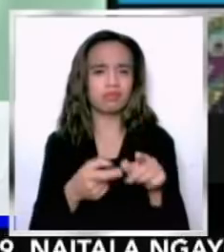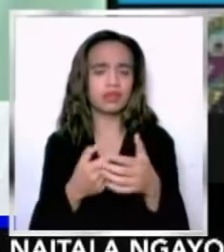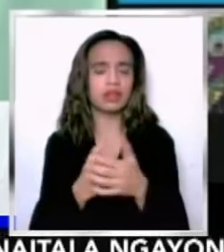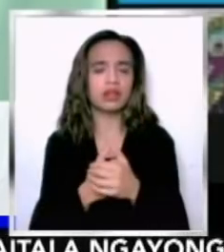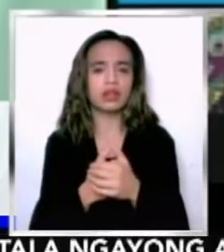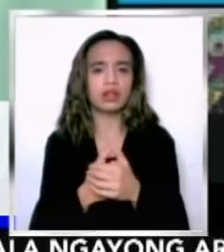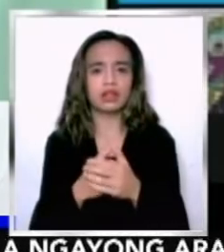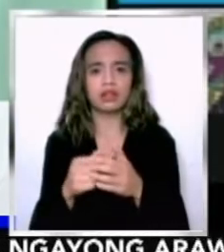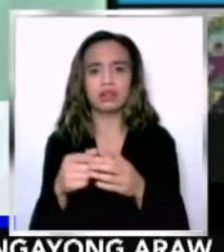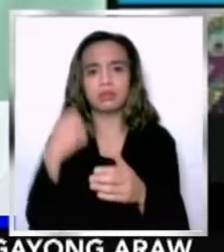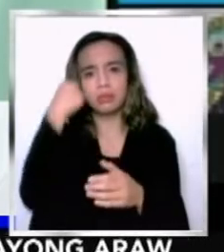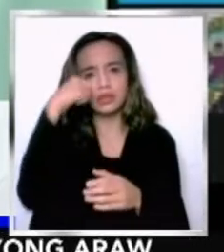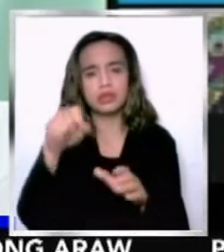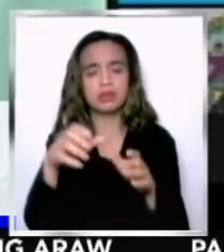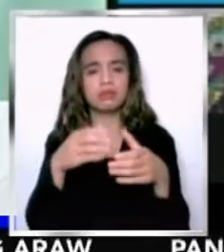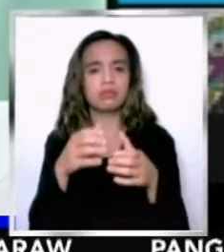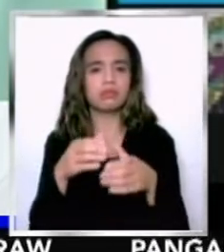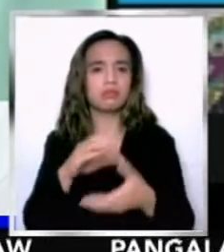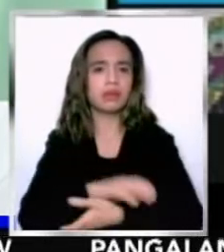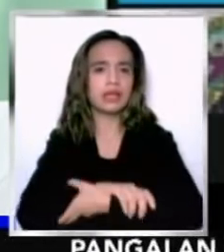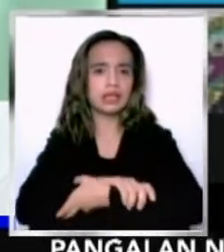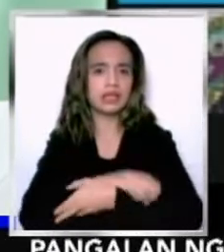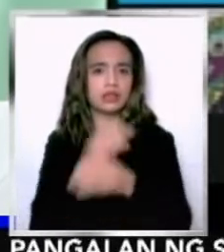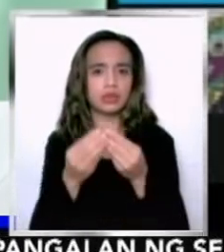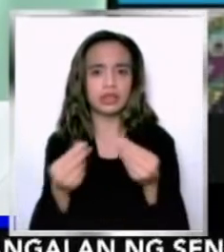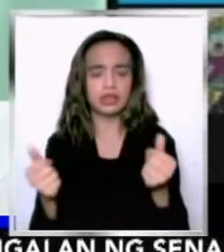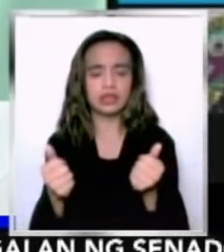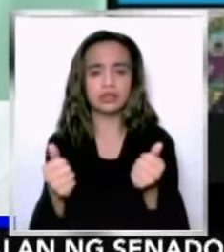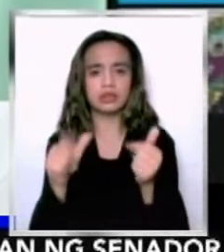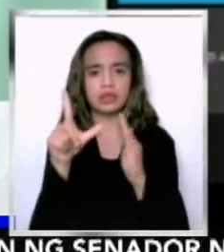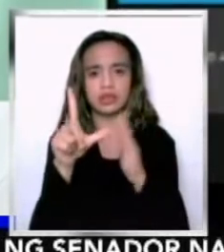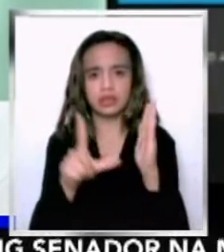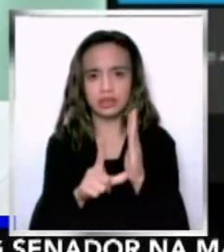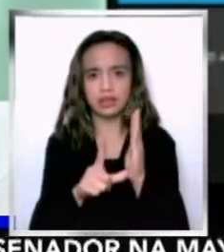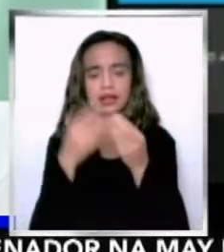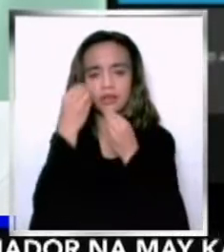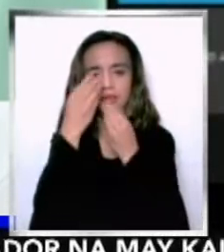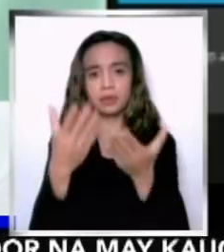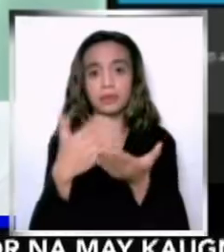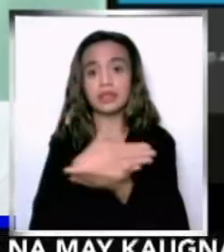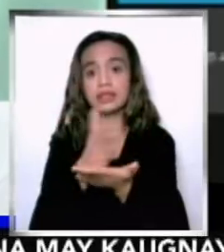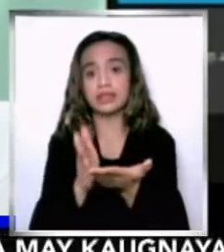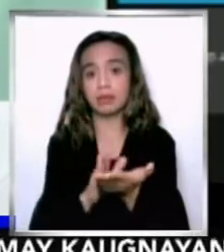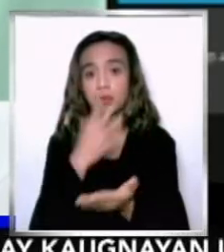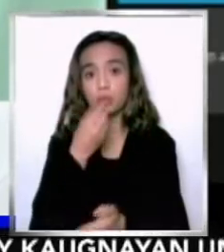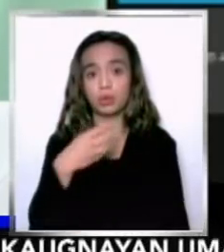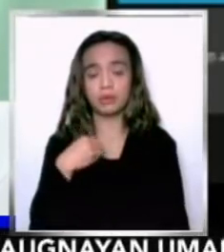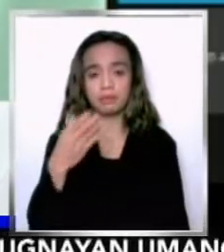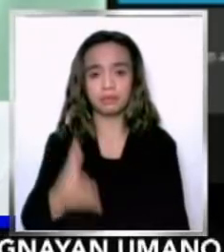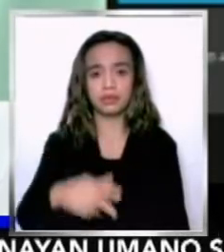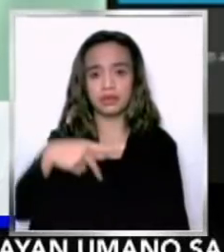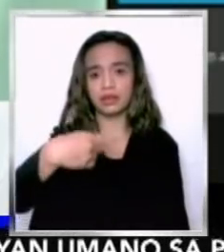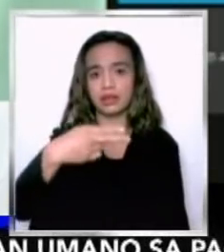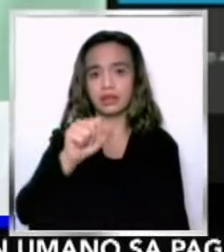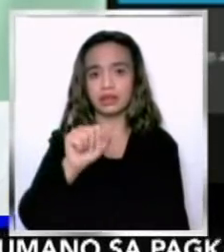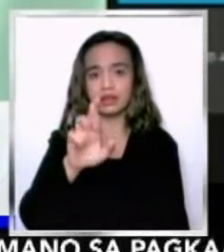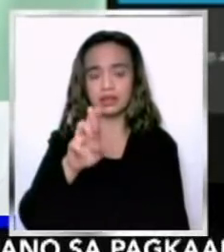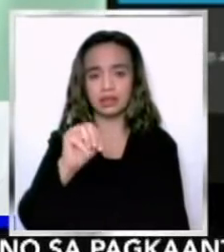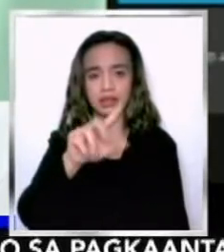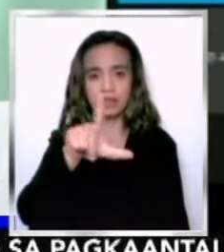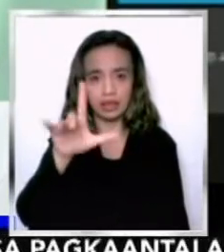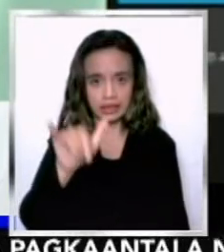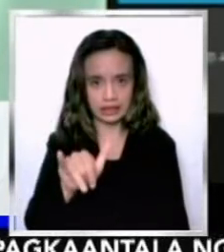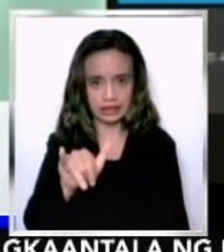Act, Revised Corporation Code at Government Procurement Reform Act, ang ilang opisyal ng Pharmally na sina Lincoln Ong, Mohit Dargani,